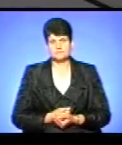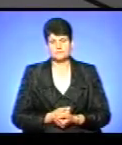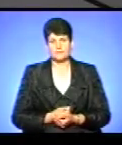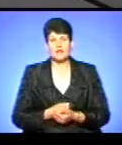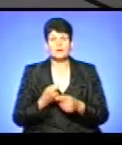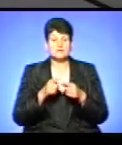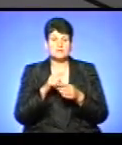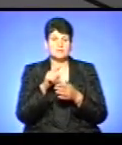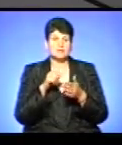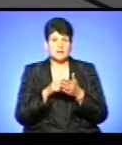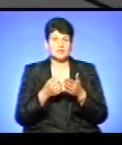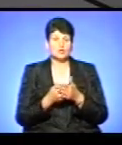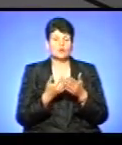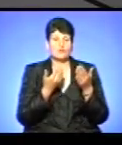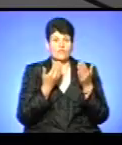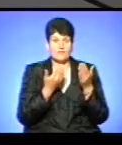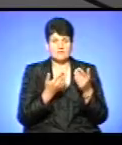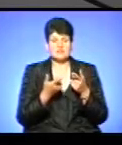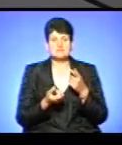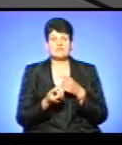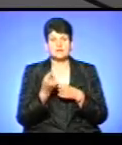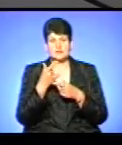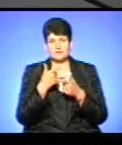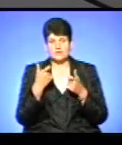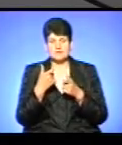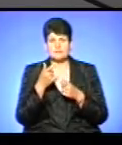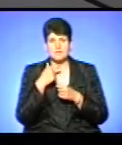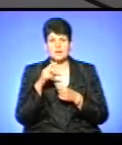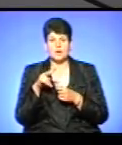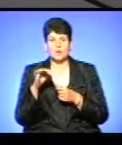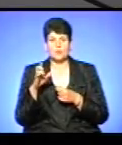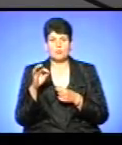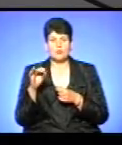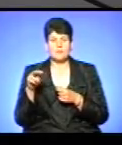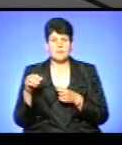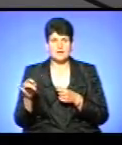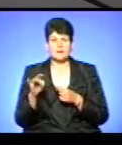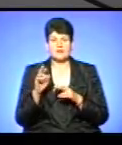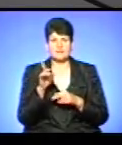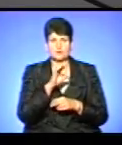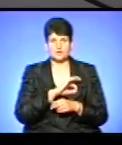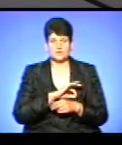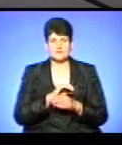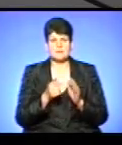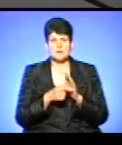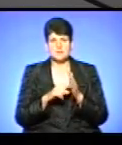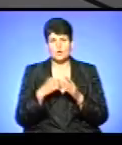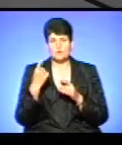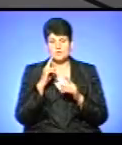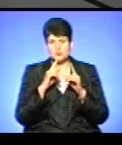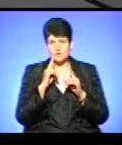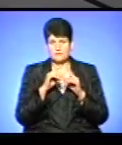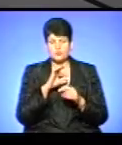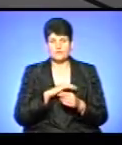Власне, кілька запитань до вас у нас виникло після інформації від пана Любомира про те, як використовується приміщення. Приміщення обласної ради, але в